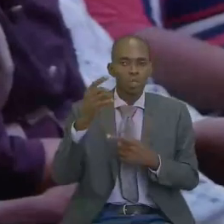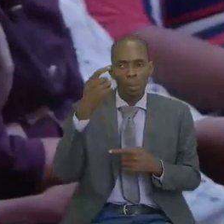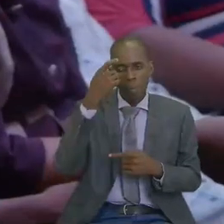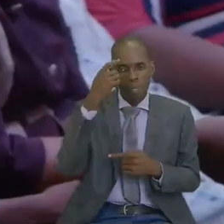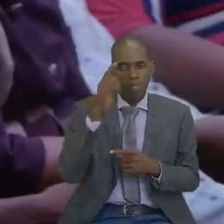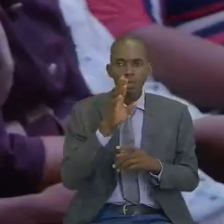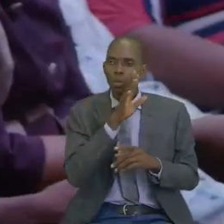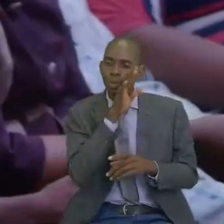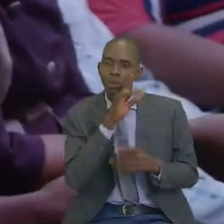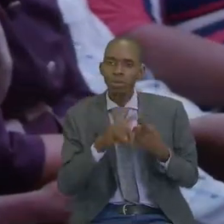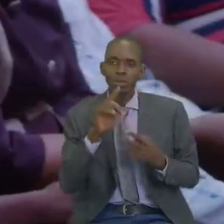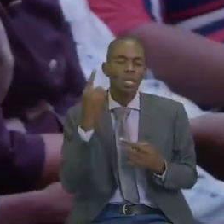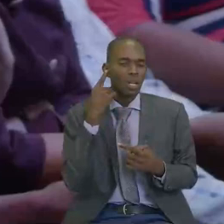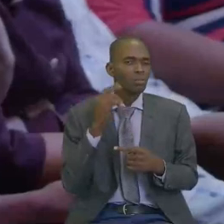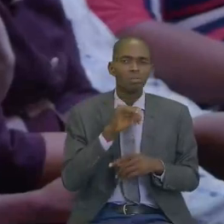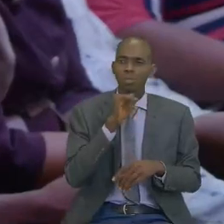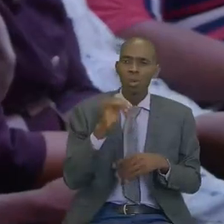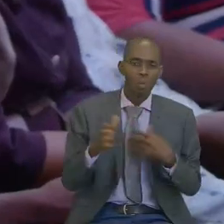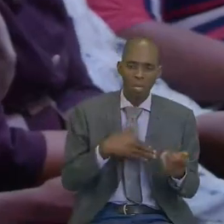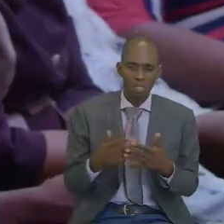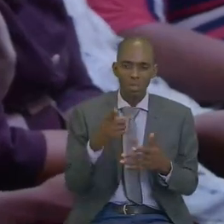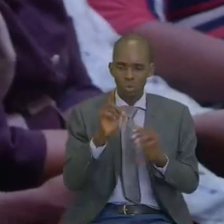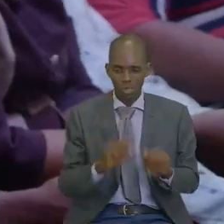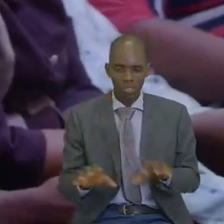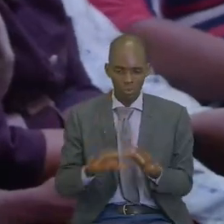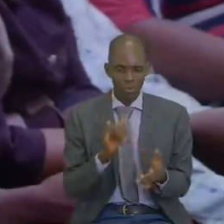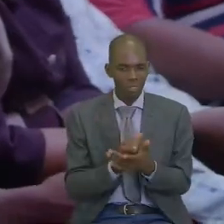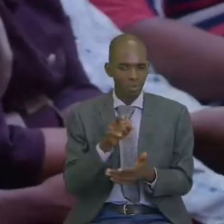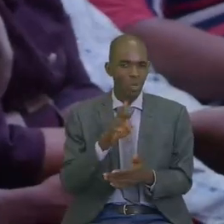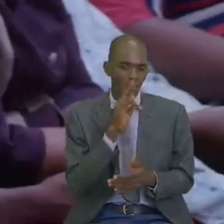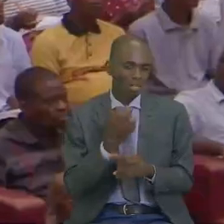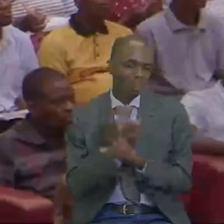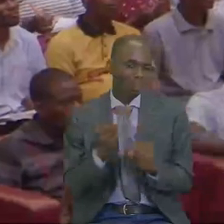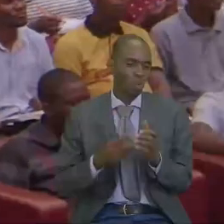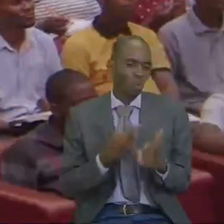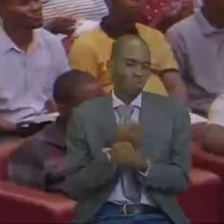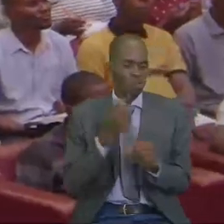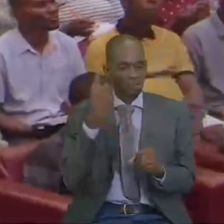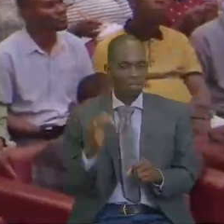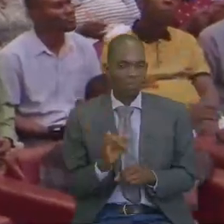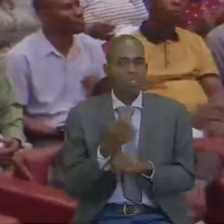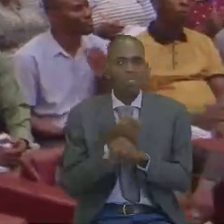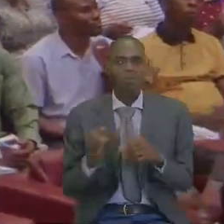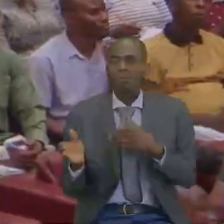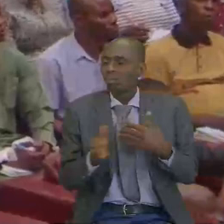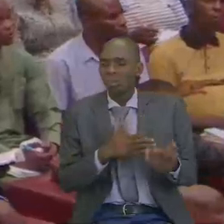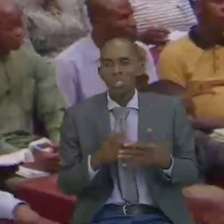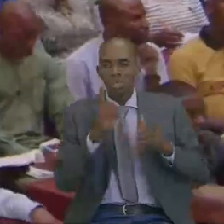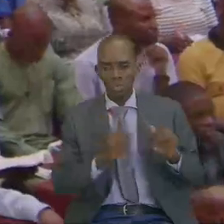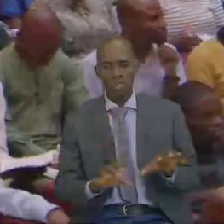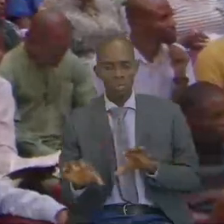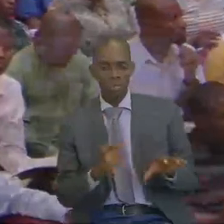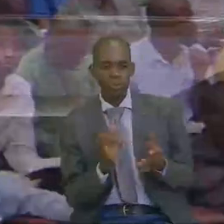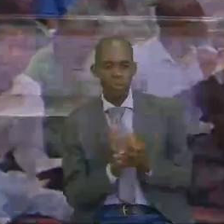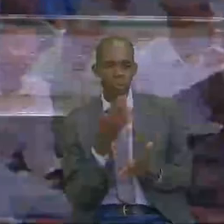Oui, ces esprits leur disent que cela n'importe quoi, tu peux le faire. Tu es croyant, tu peux faire ça. Tu peux aller à la direction là. Mais c'est